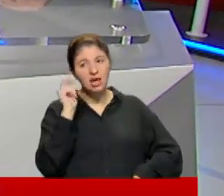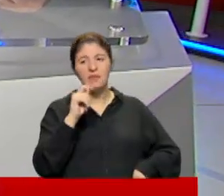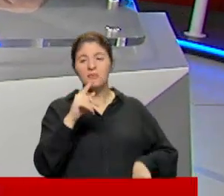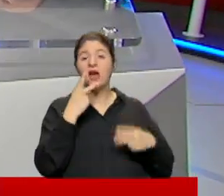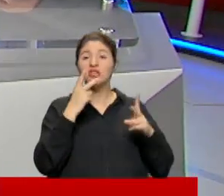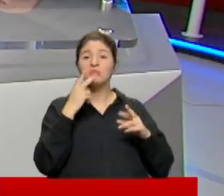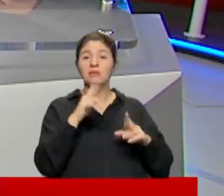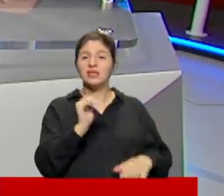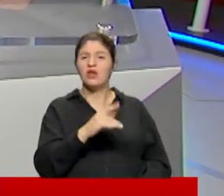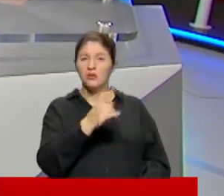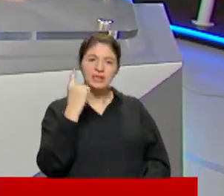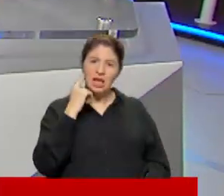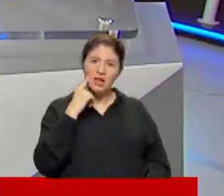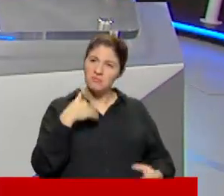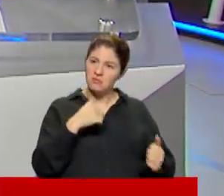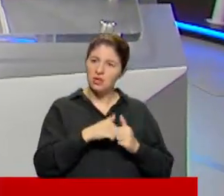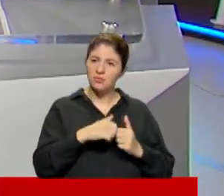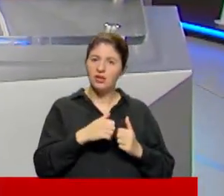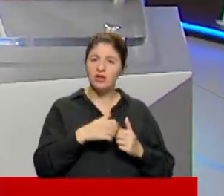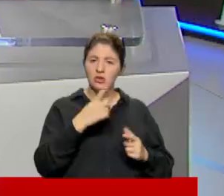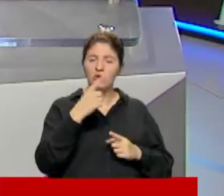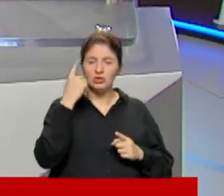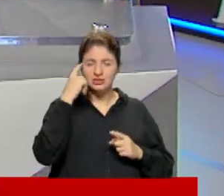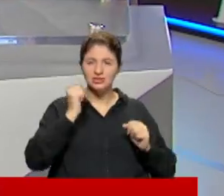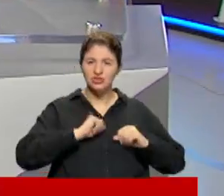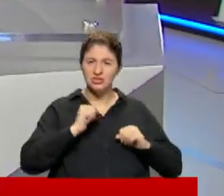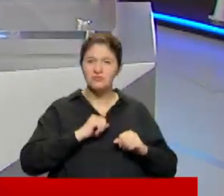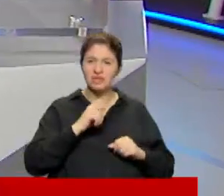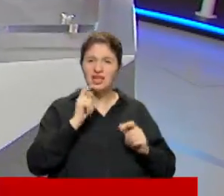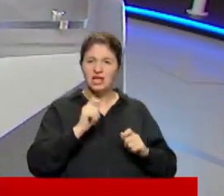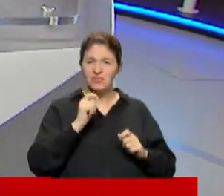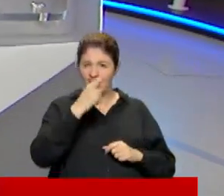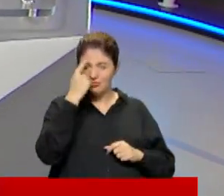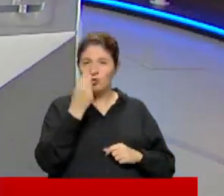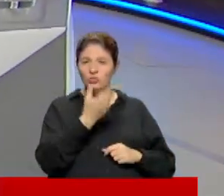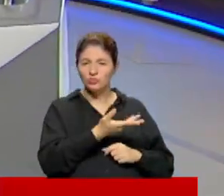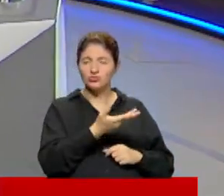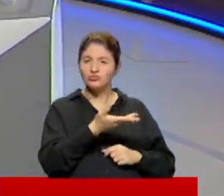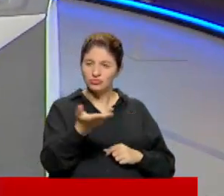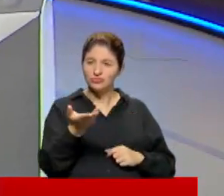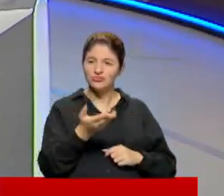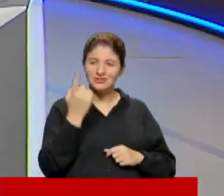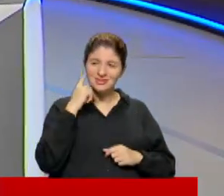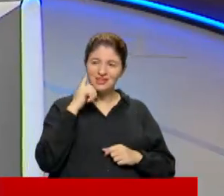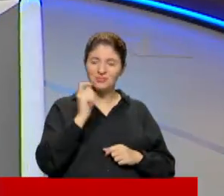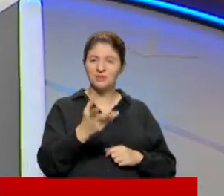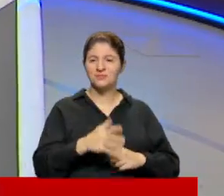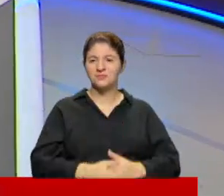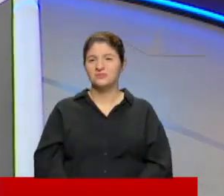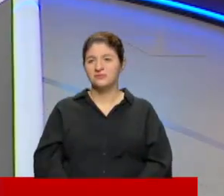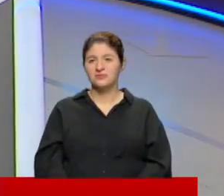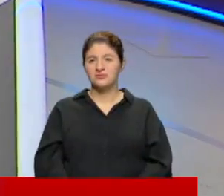açıklamış gibi geliyor bir dinleyelim mi beraber birlikte o jimnastiğin de yapma imkanımız olsun buyurun dinleyelim